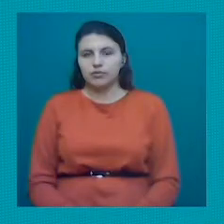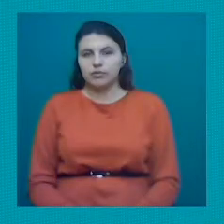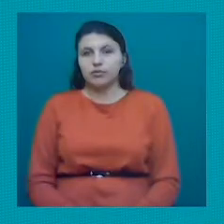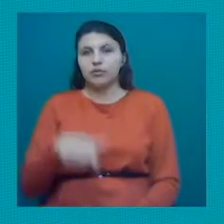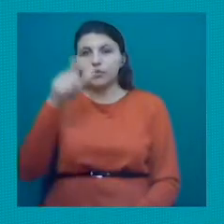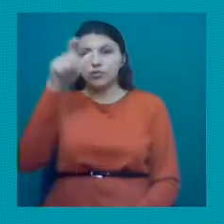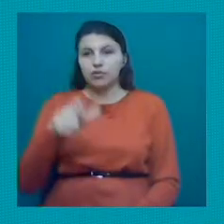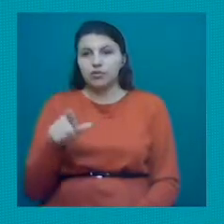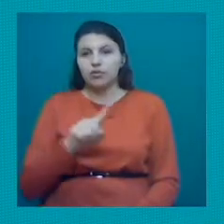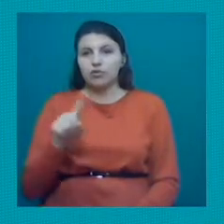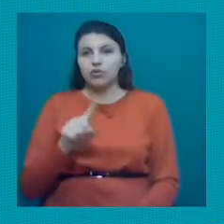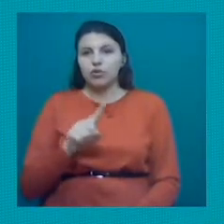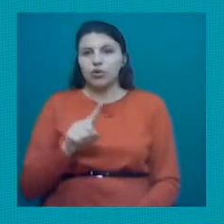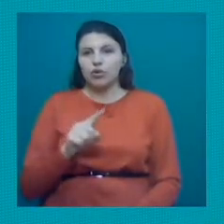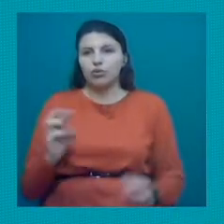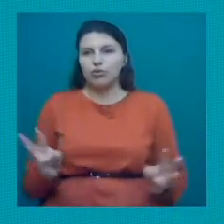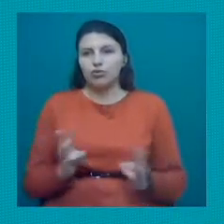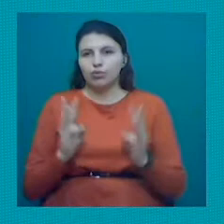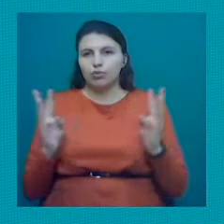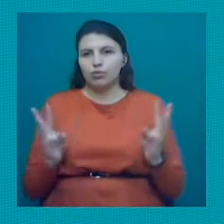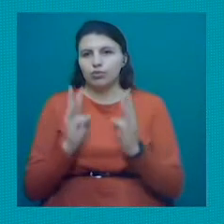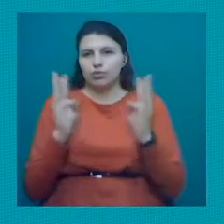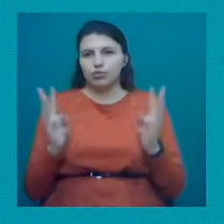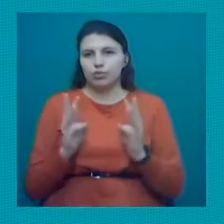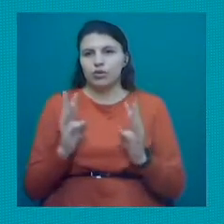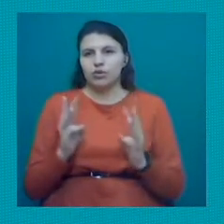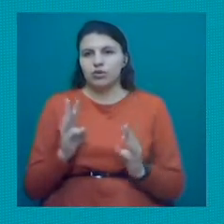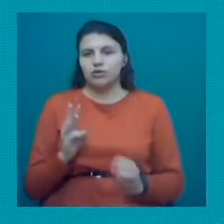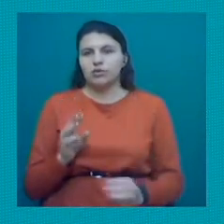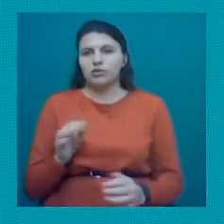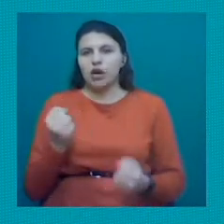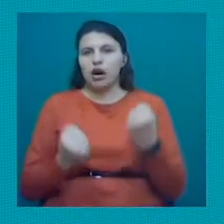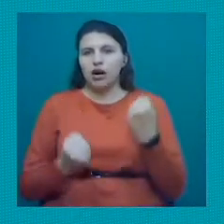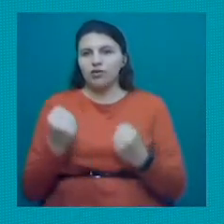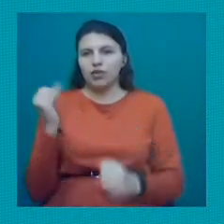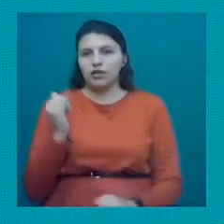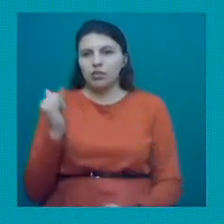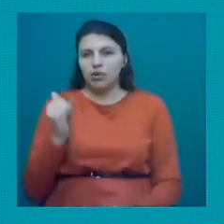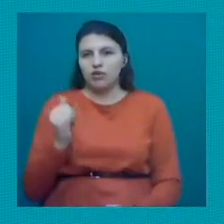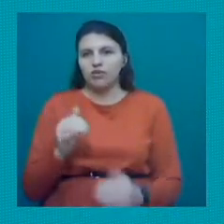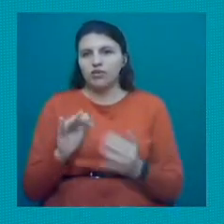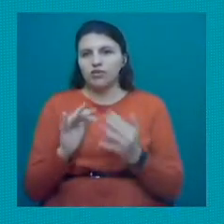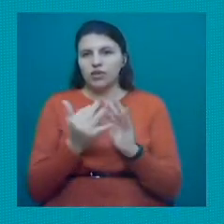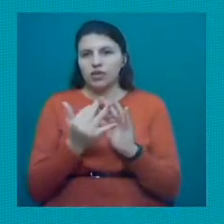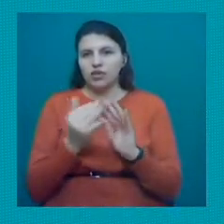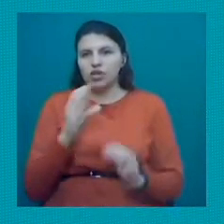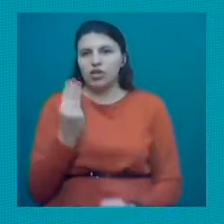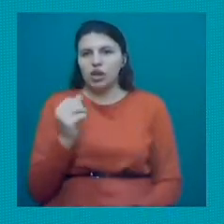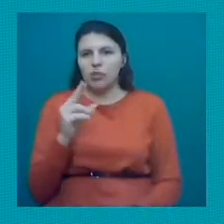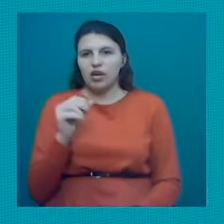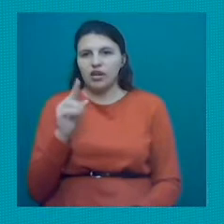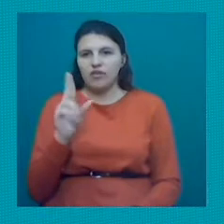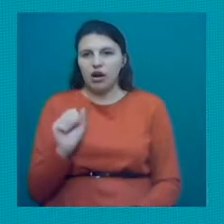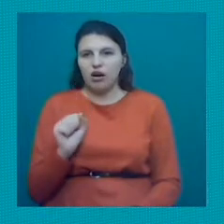Чоловіка, що отримав опіки під час пожежі на автозаправній станції у селищі Шапарівка, перевели на лікування до